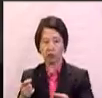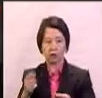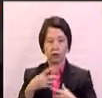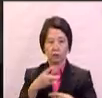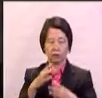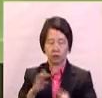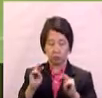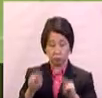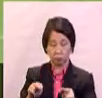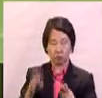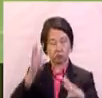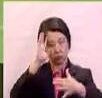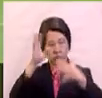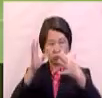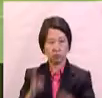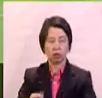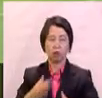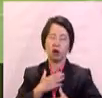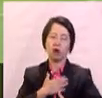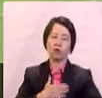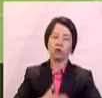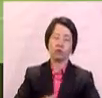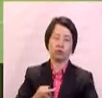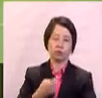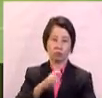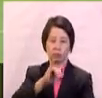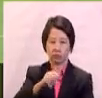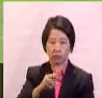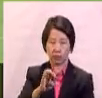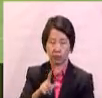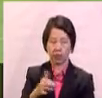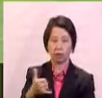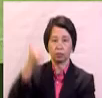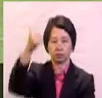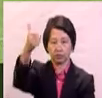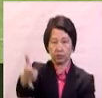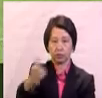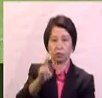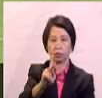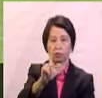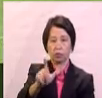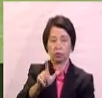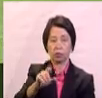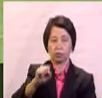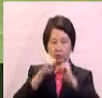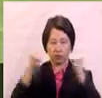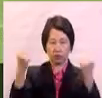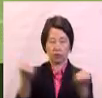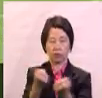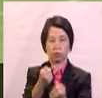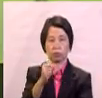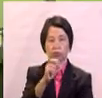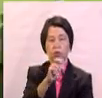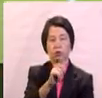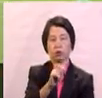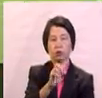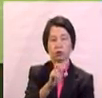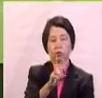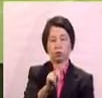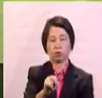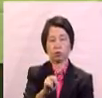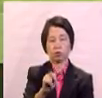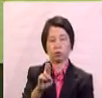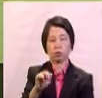hadir. Keputusan ini nyata melegakan skuad Nizam Jamil yang akan melayan kunjungan Kuala Lumpur di Stadium Tun Abdul Razak pada 11 Mei